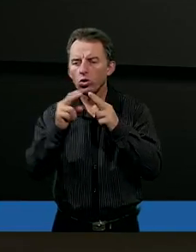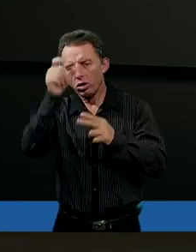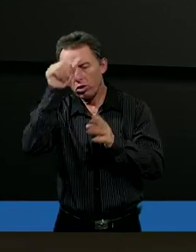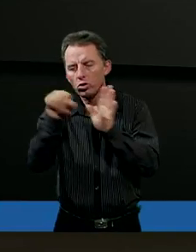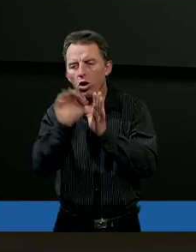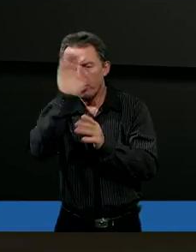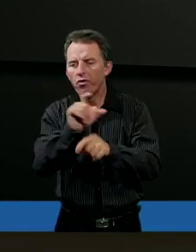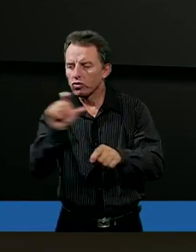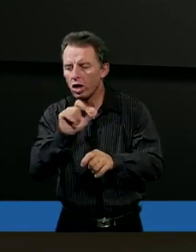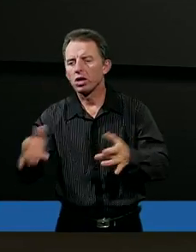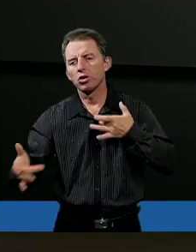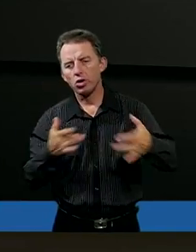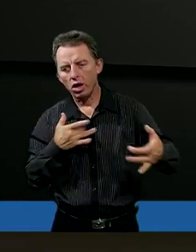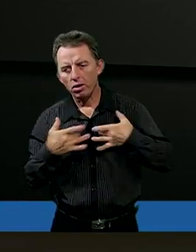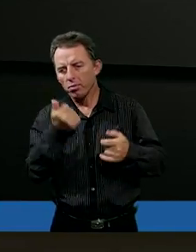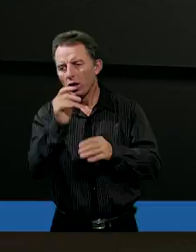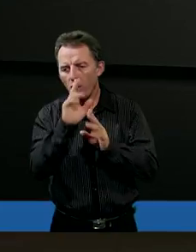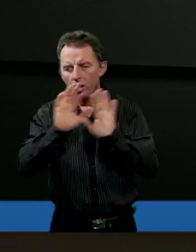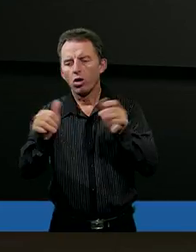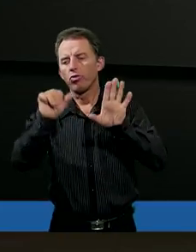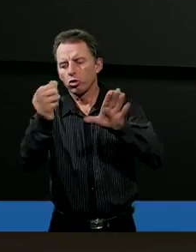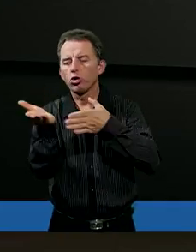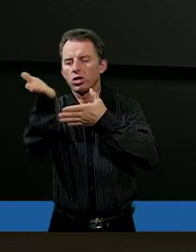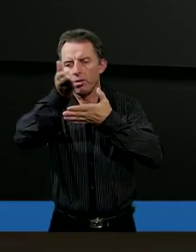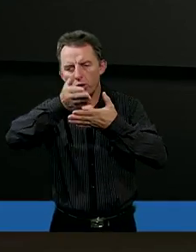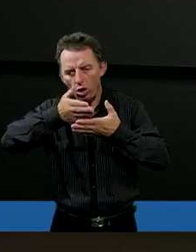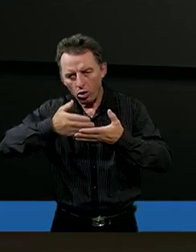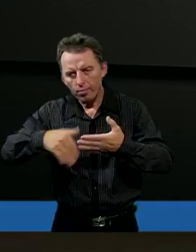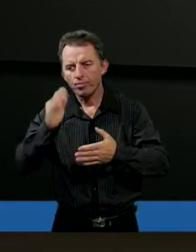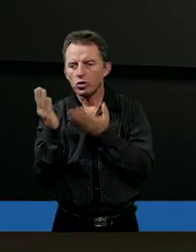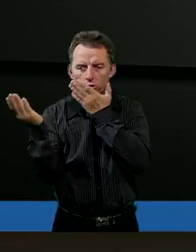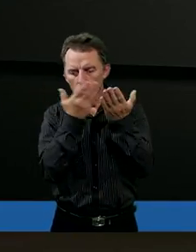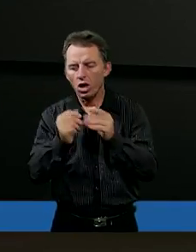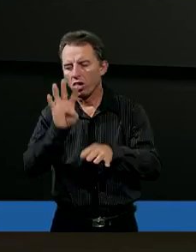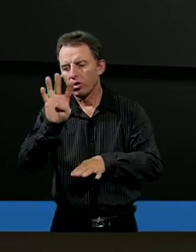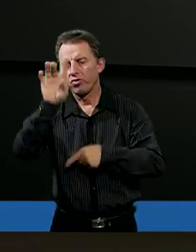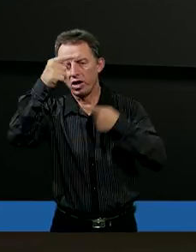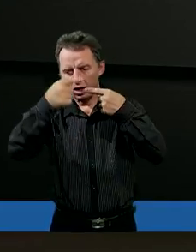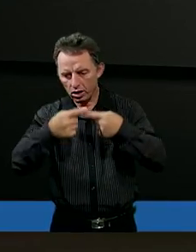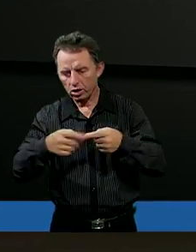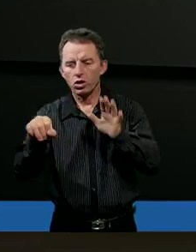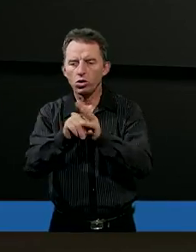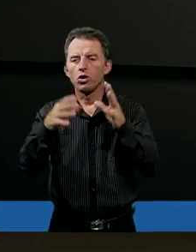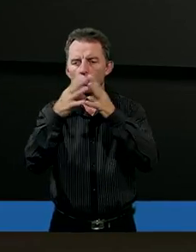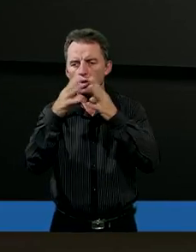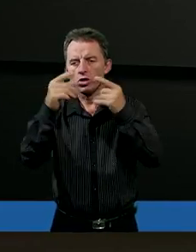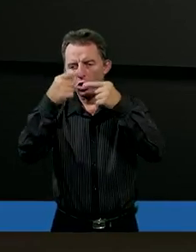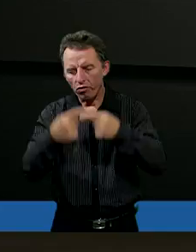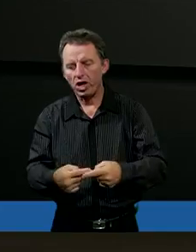do Boga w czasie cierpienia. Pierwsza znajduje się w 6 rozdziale i będę czytał od 4 do 10